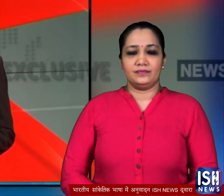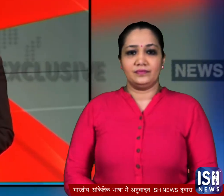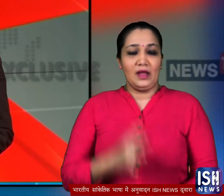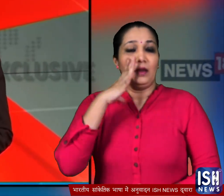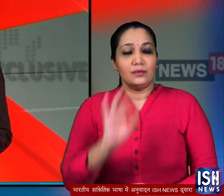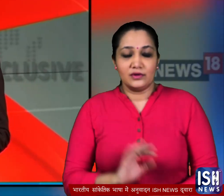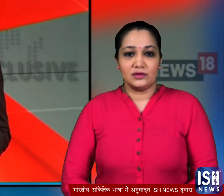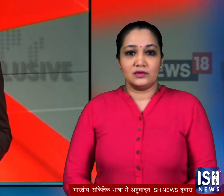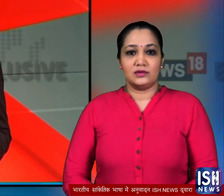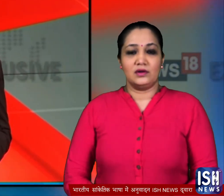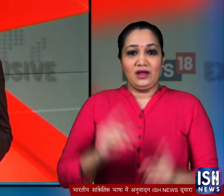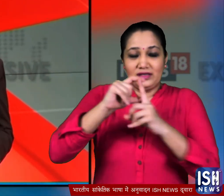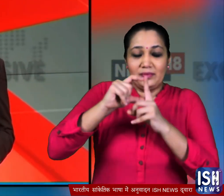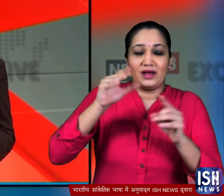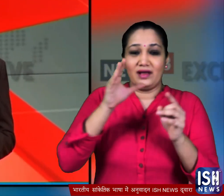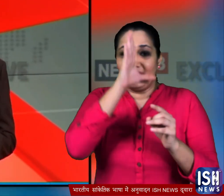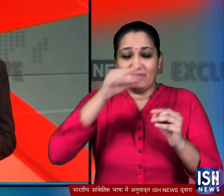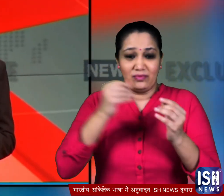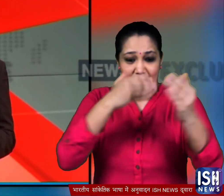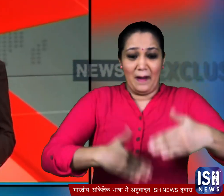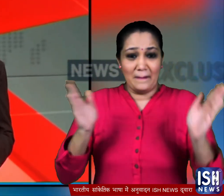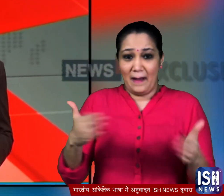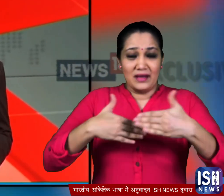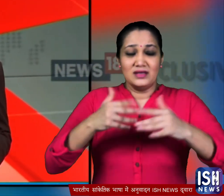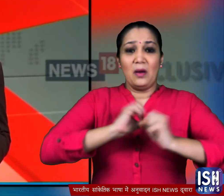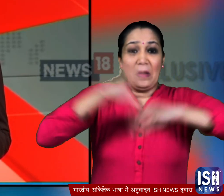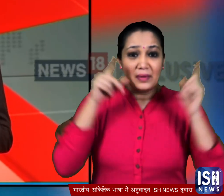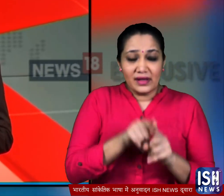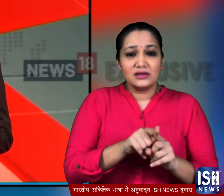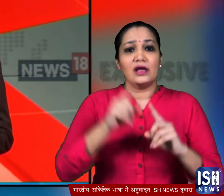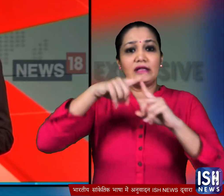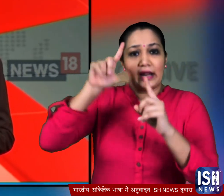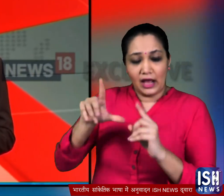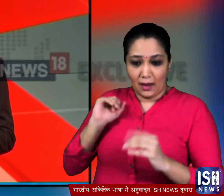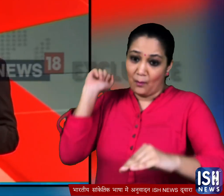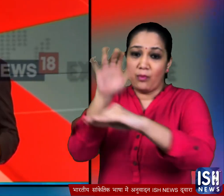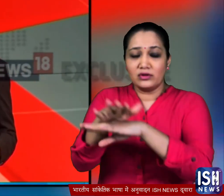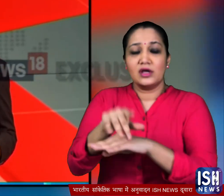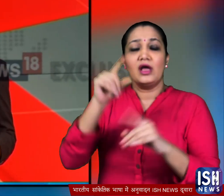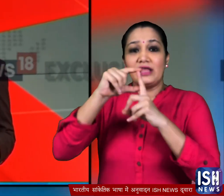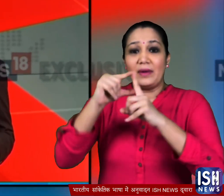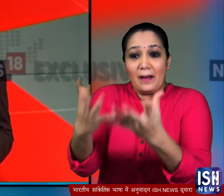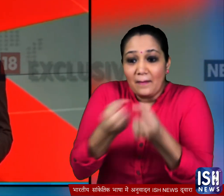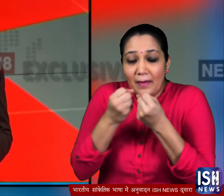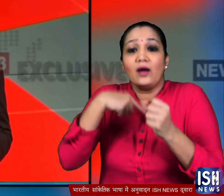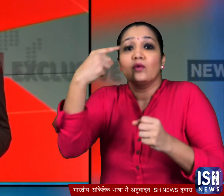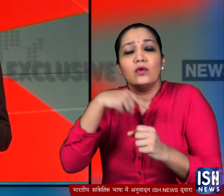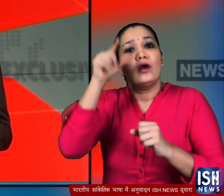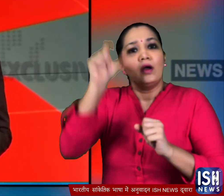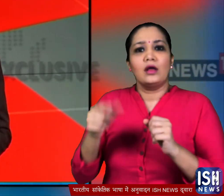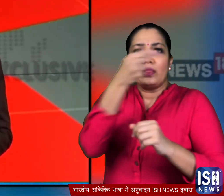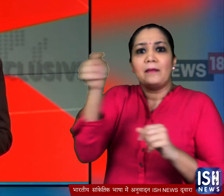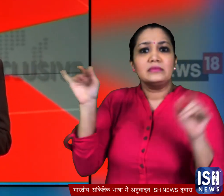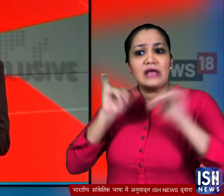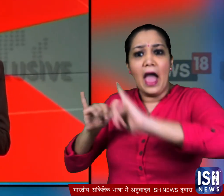100 बात की एक बात यह कि दरभंगा रेलवे स्टेशन पर जिस पार्सल में धमाका हुआ उसे तेलंगाना से भेजने वाले और दरभंगा में रिसीव करने वाले का नाम